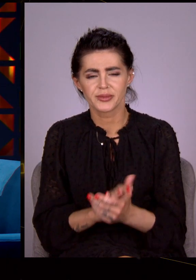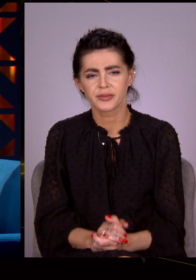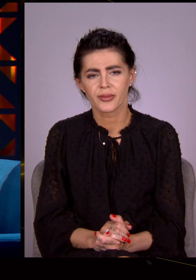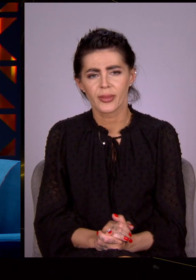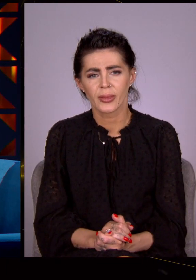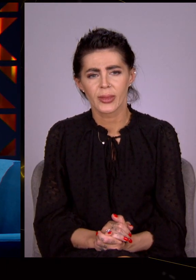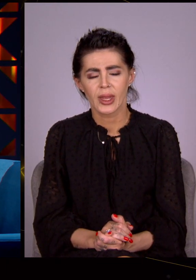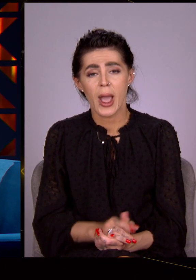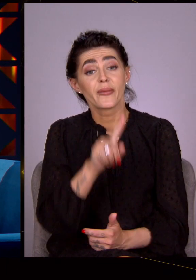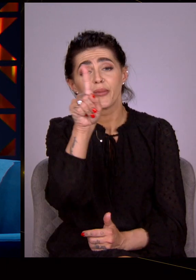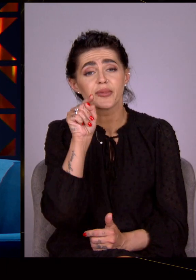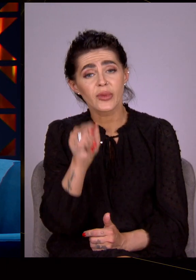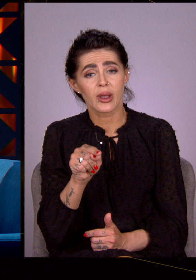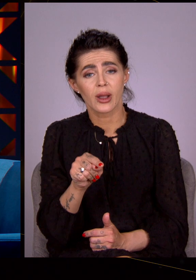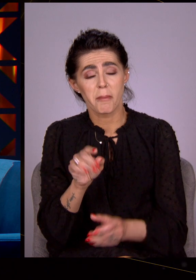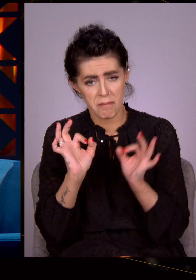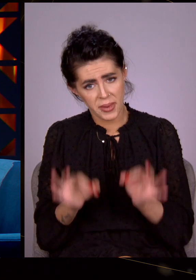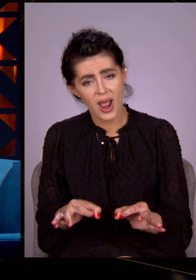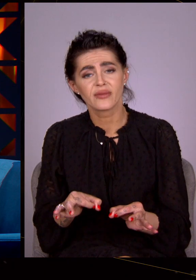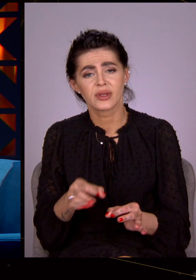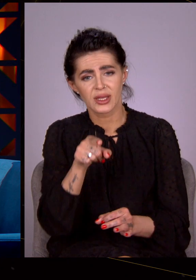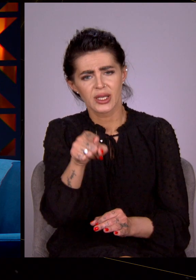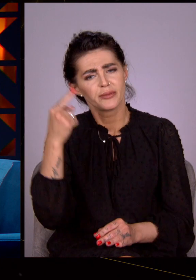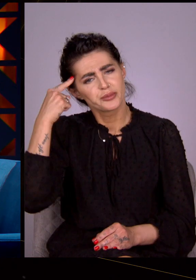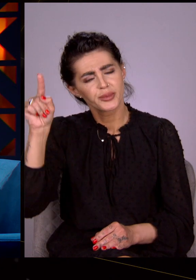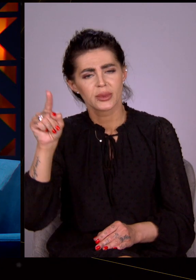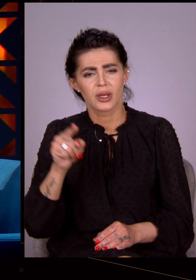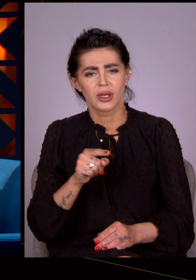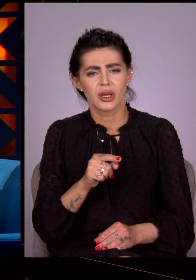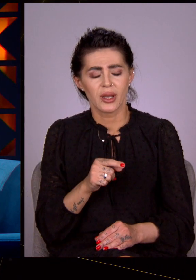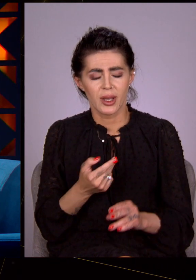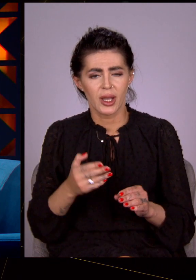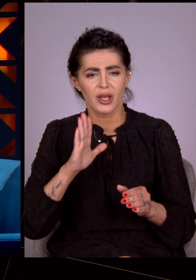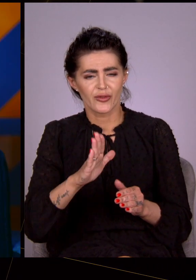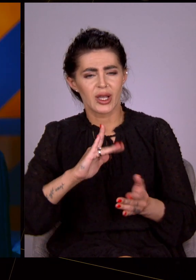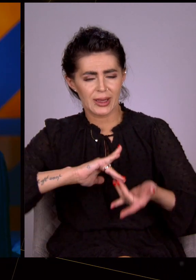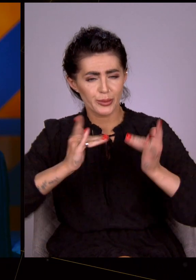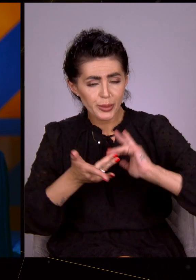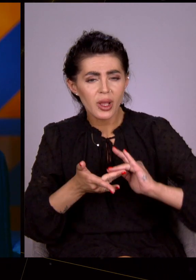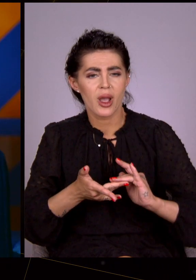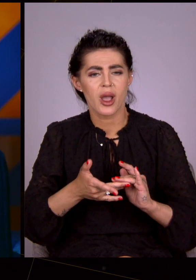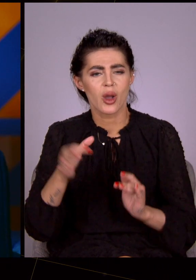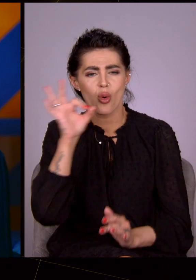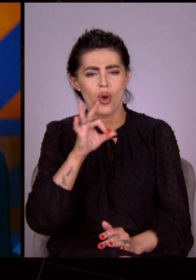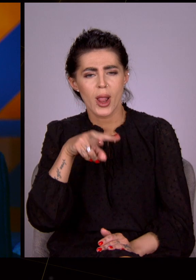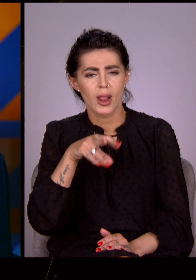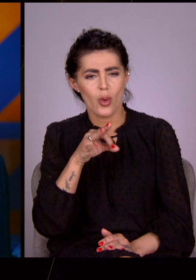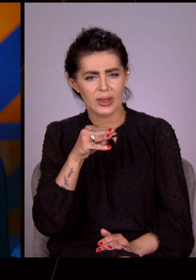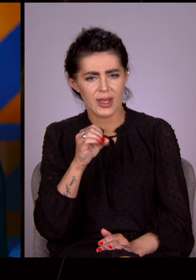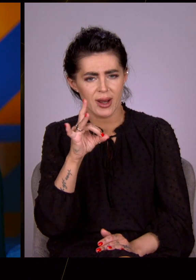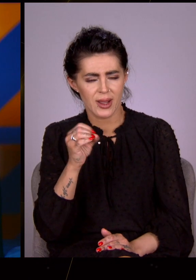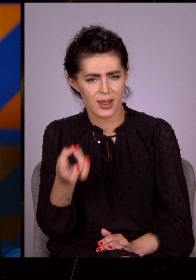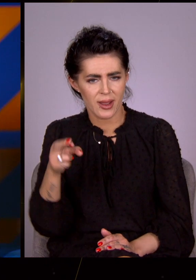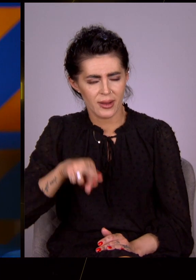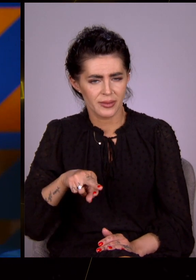правда, що ти навіть вигадала в соцмережах якусь там лотерею? Так.